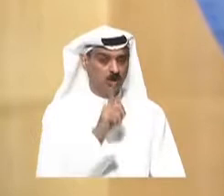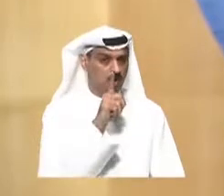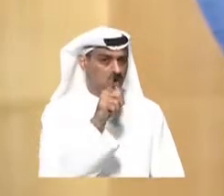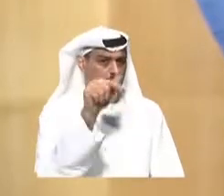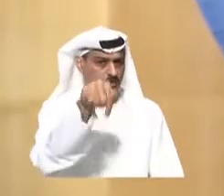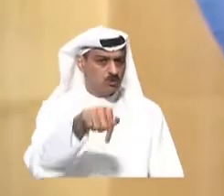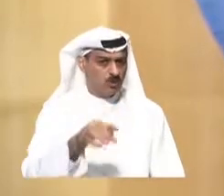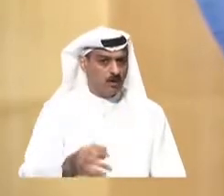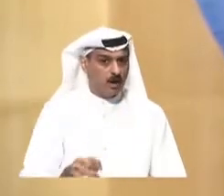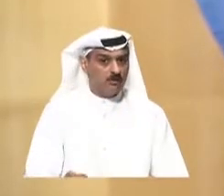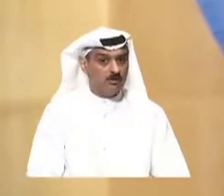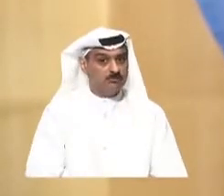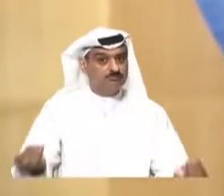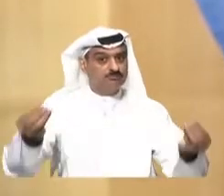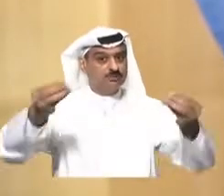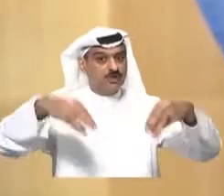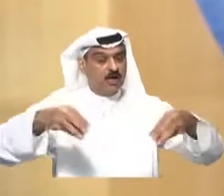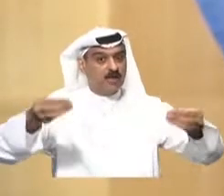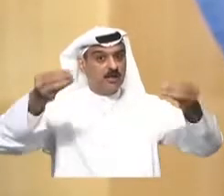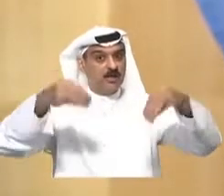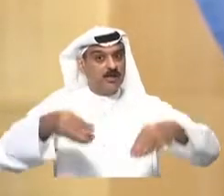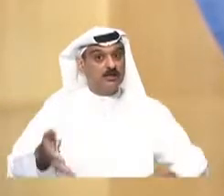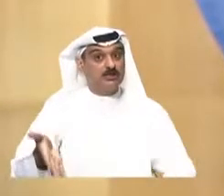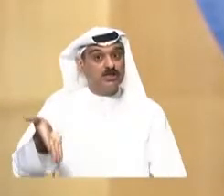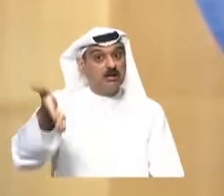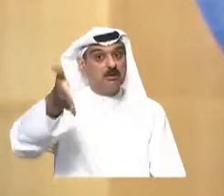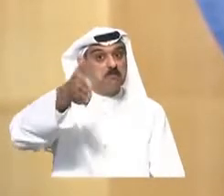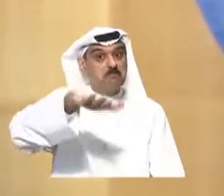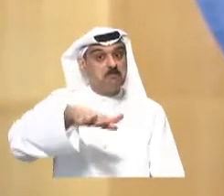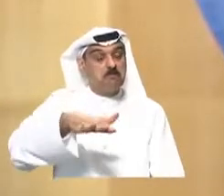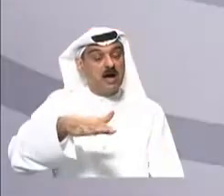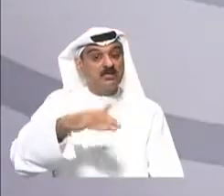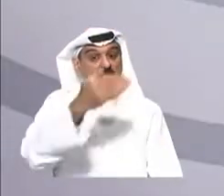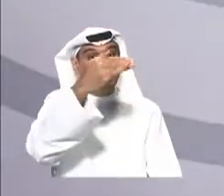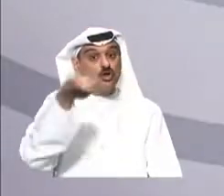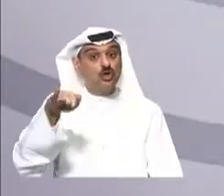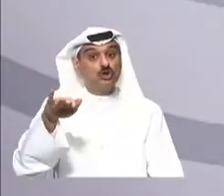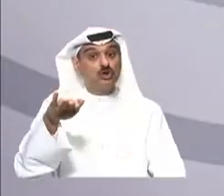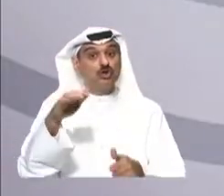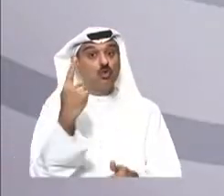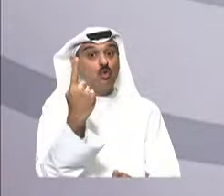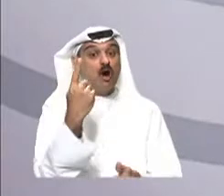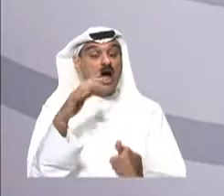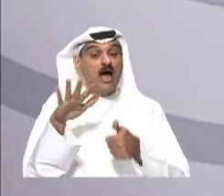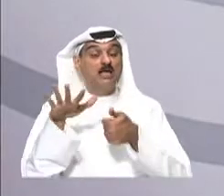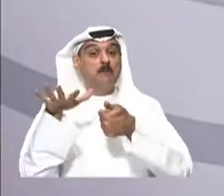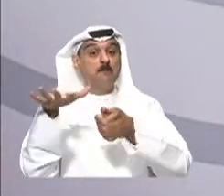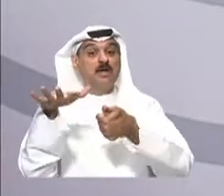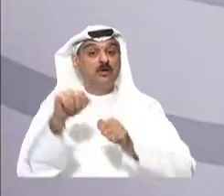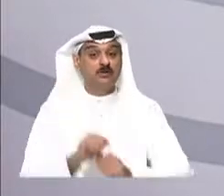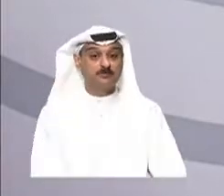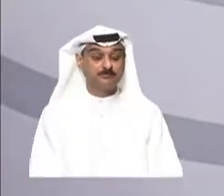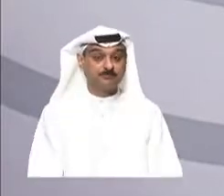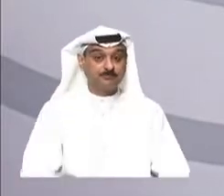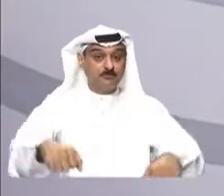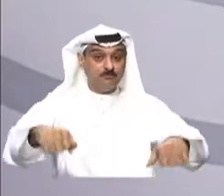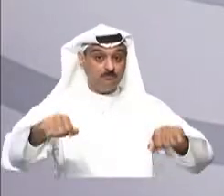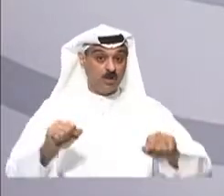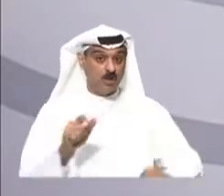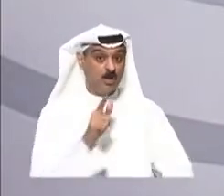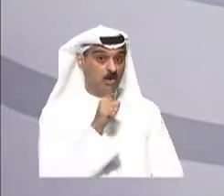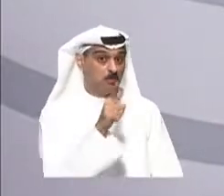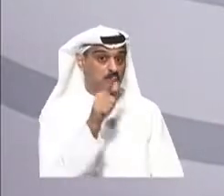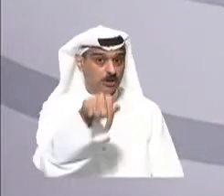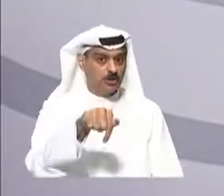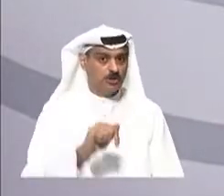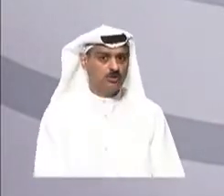إلى رفع عدد الوفيات إلى 500,000 بحلول فبراير المقبل، فيما وصف المدير الإقليمي لأوروبا في